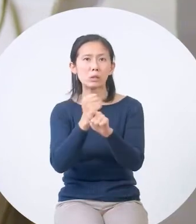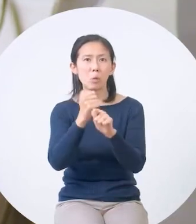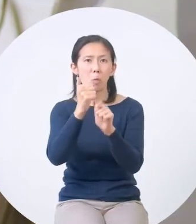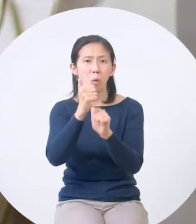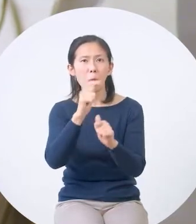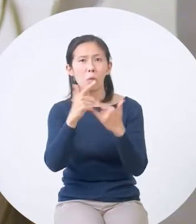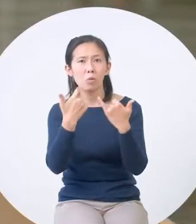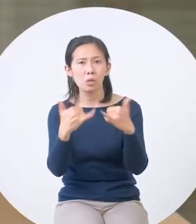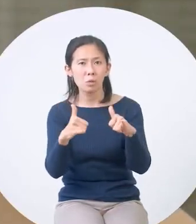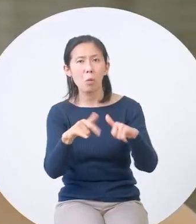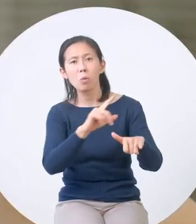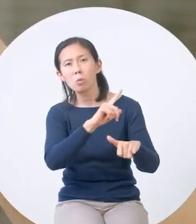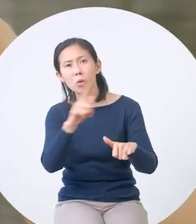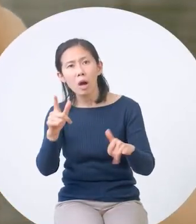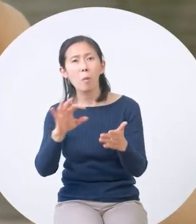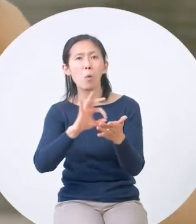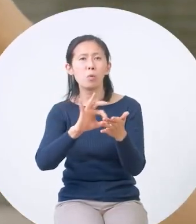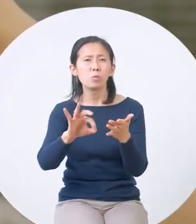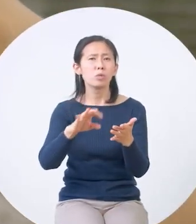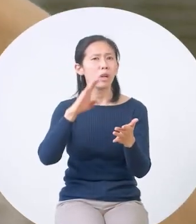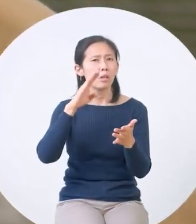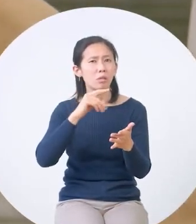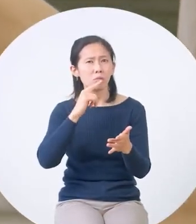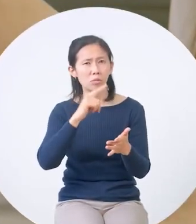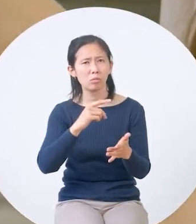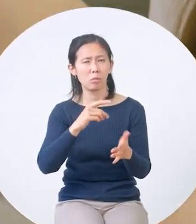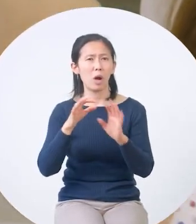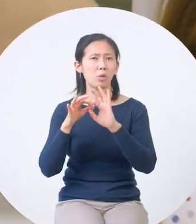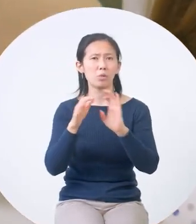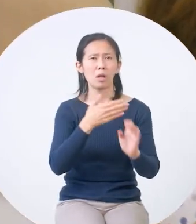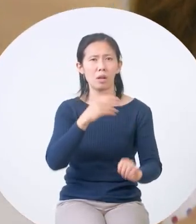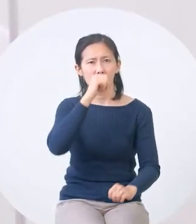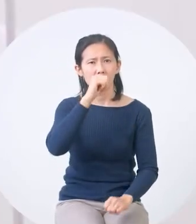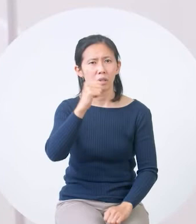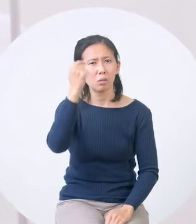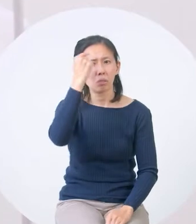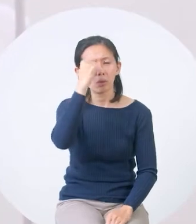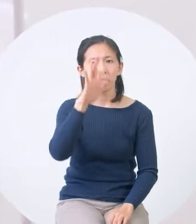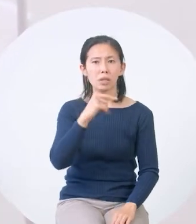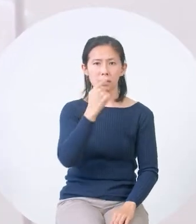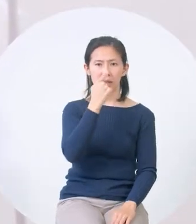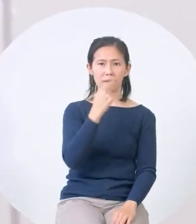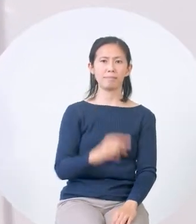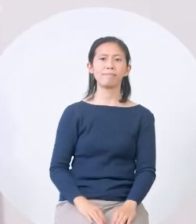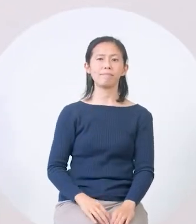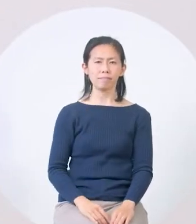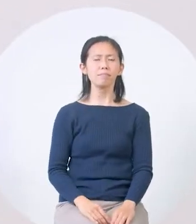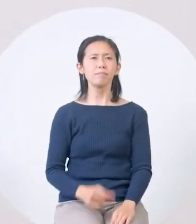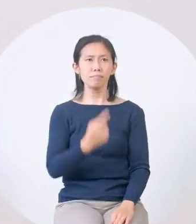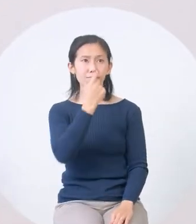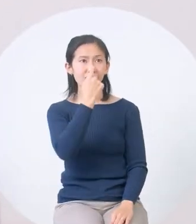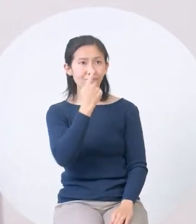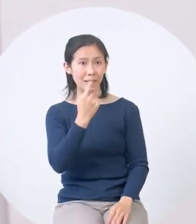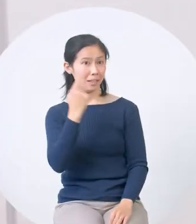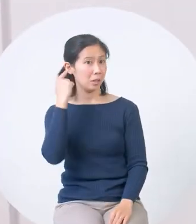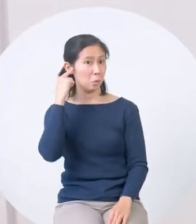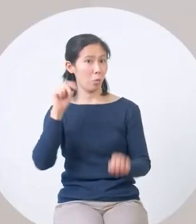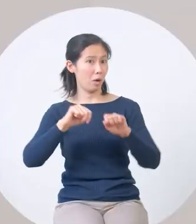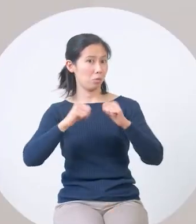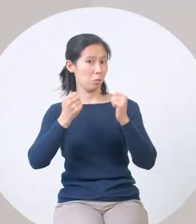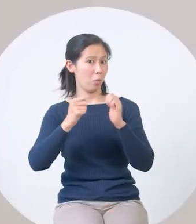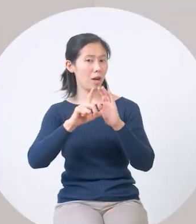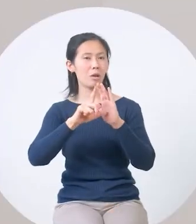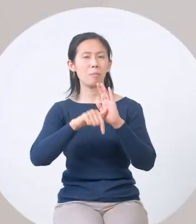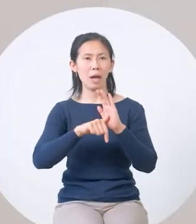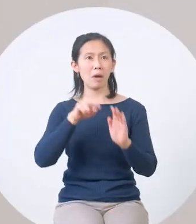人がいるんだよっていうことを伝えることができたらなっていうふうに思いました。 聴覚障害の場合は、